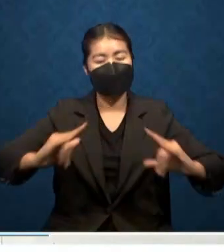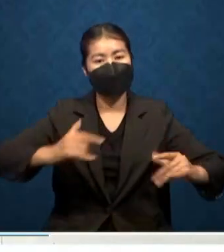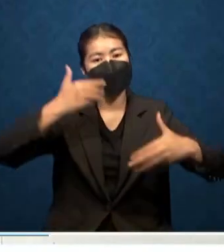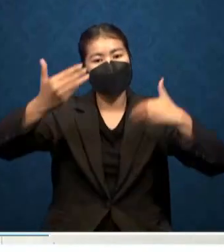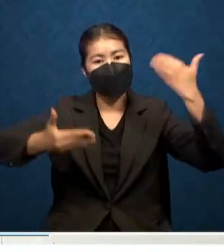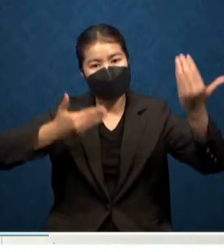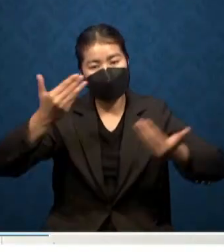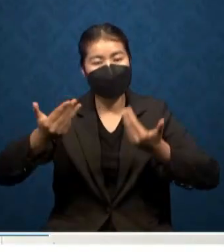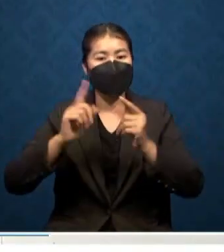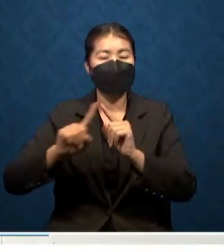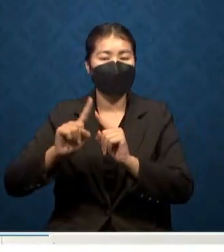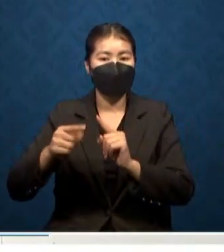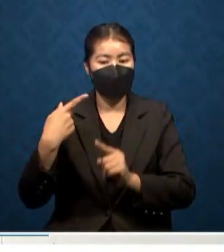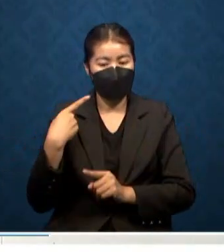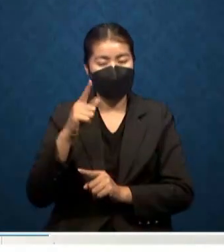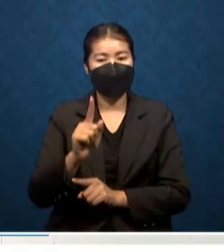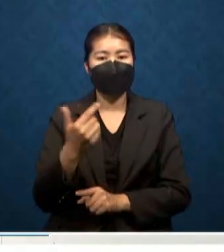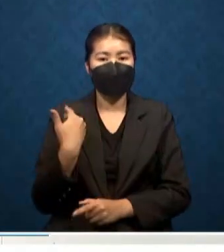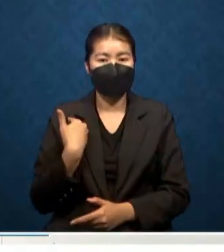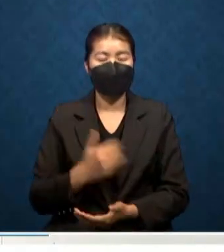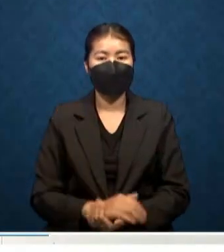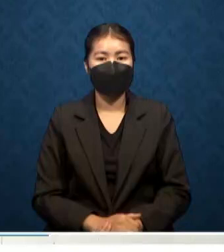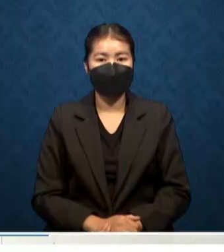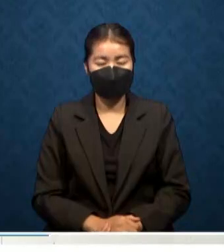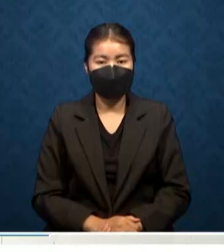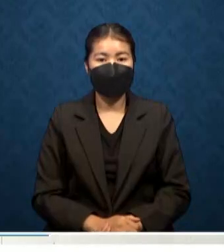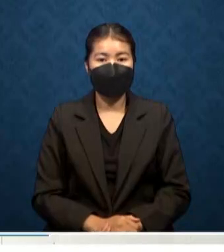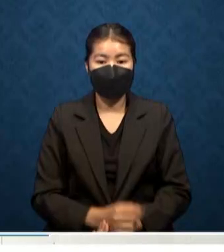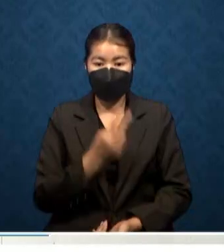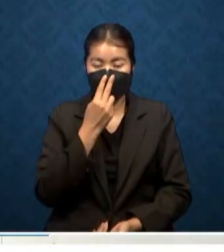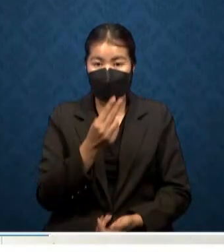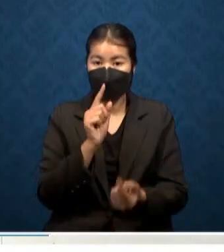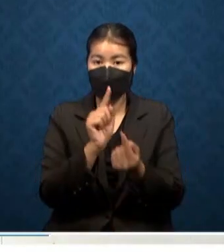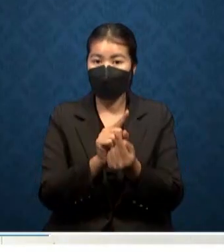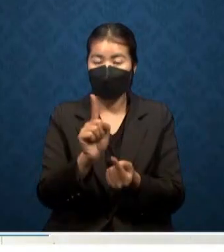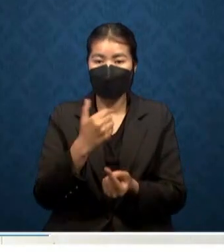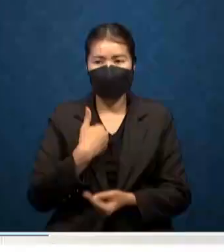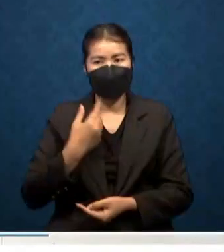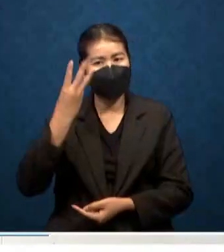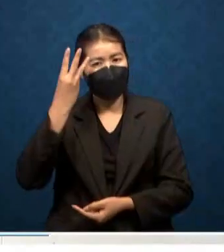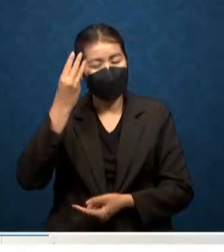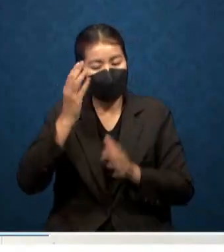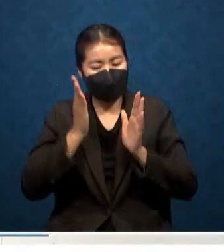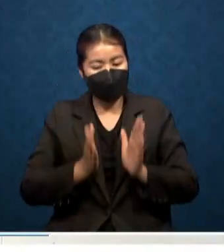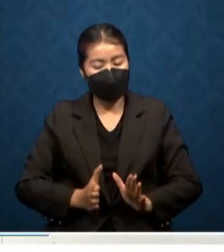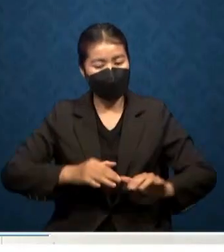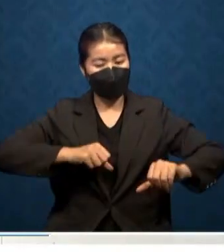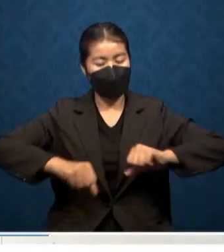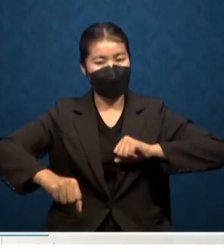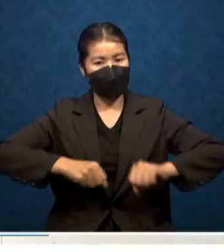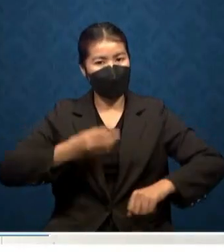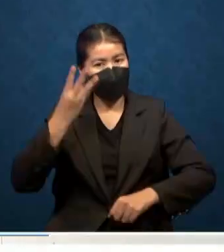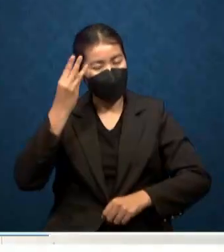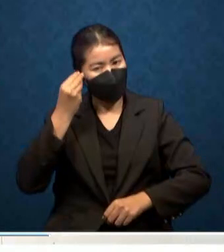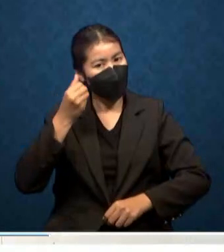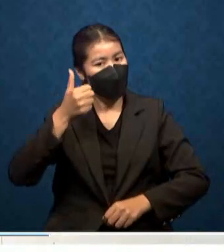เขาจริงๆแล้วนะครับเราก็พบว่าเด็กที่มีความคิดดีๆหรือมาความเข้ารู้มี